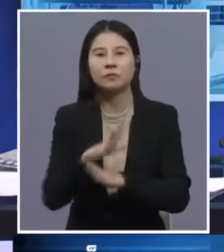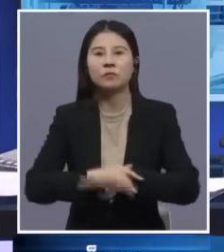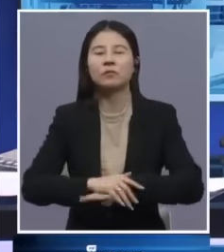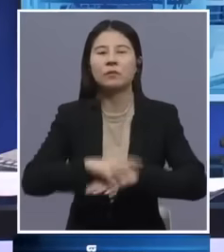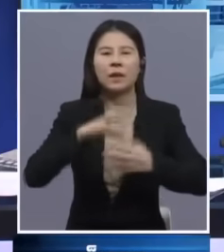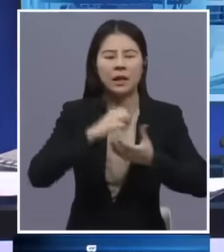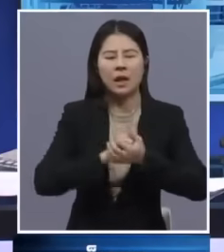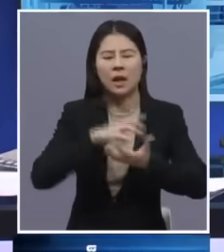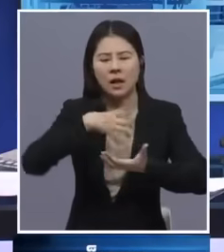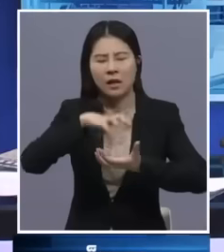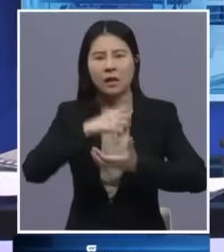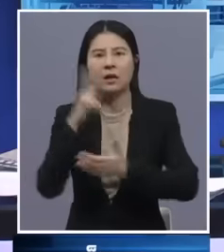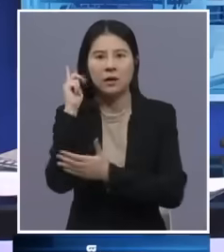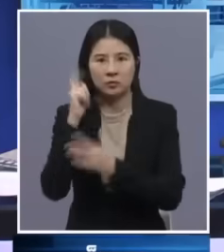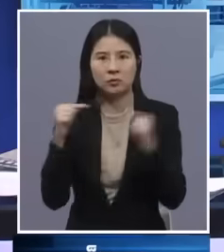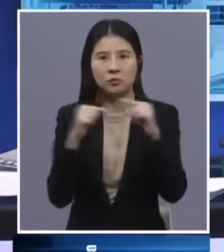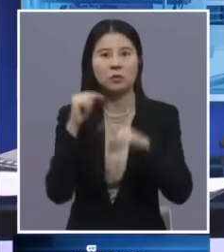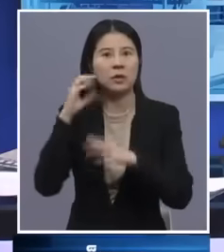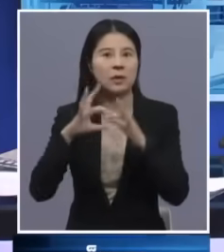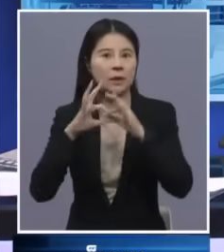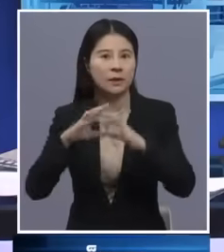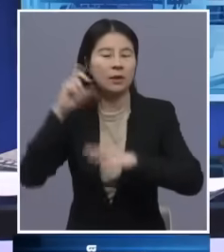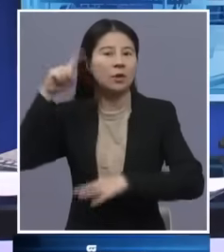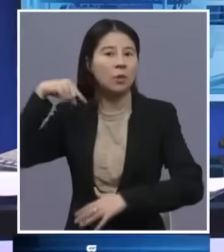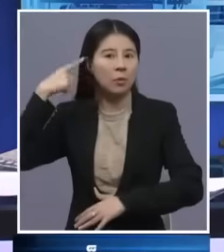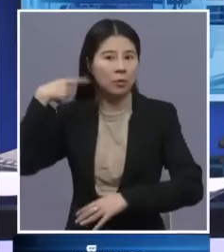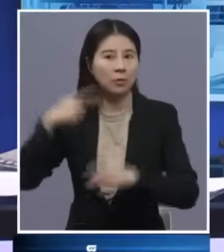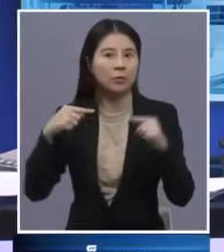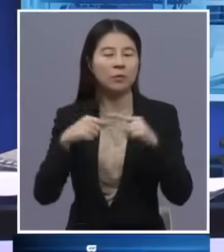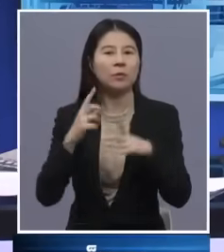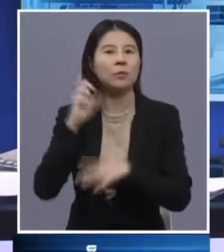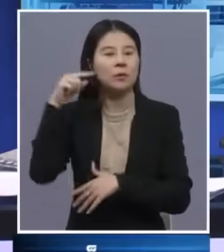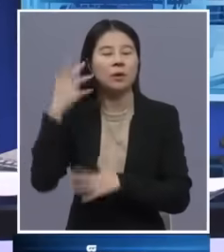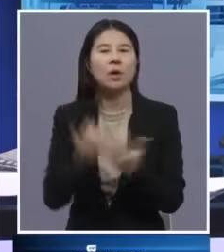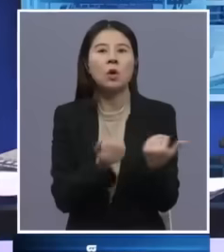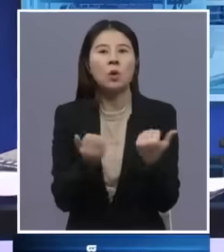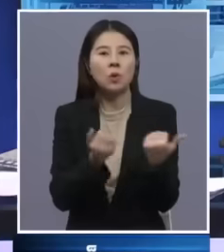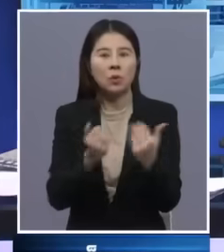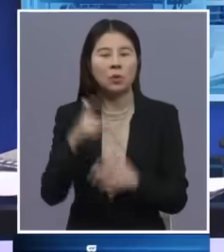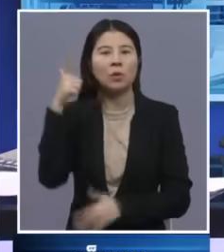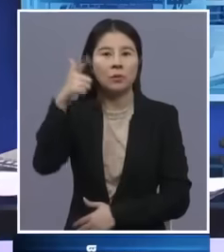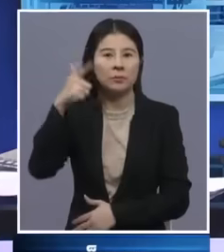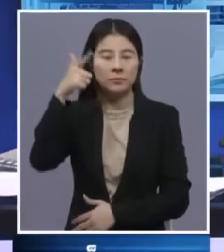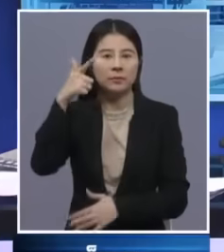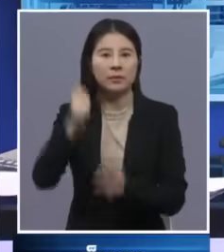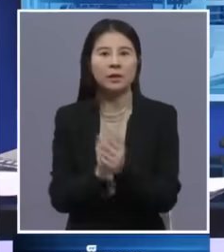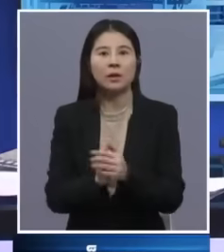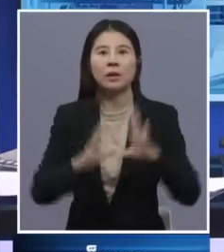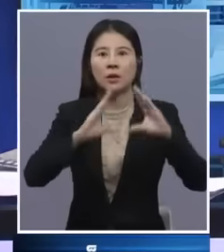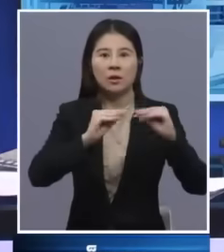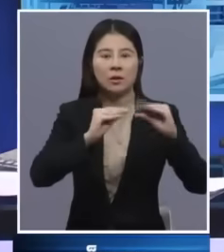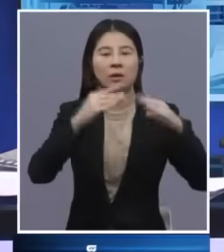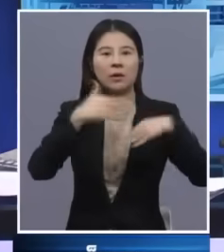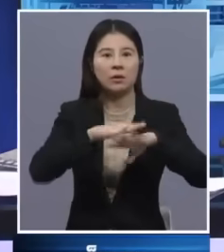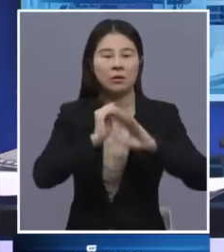ป็นเหมือนเวทีของผู้หญิงเลยนะผู้หญิงคนแรกก็คือคุณอุ๊งอิ๊งแพทองธารก็ไปสัมมนาพรรคในฐานะเป็นหัว